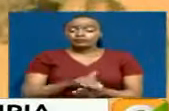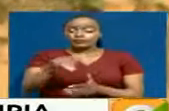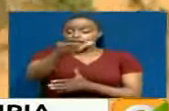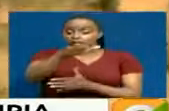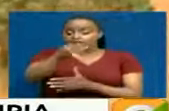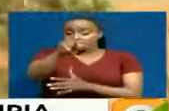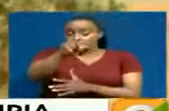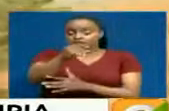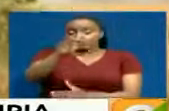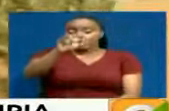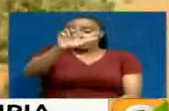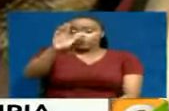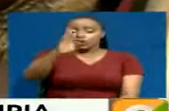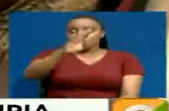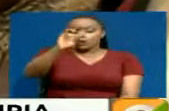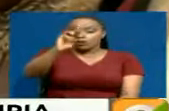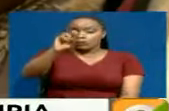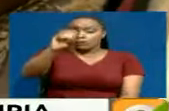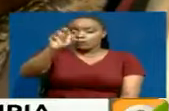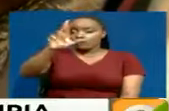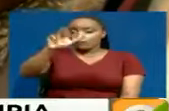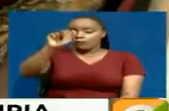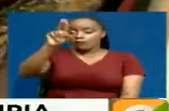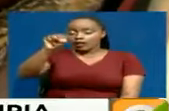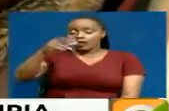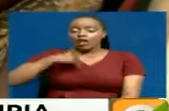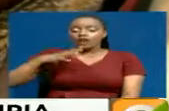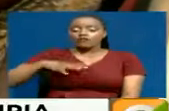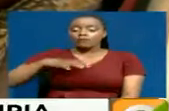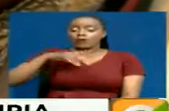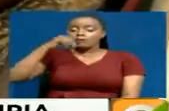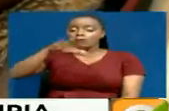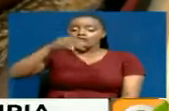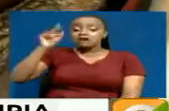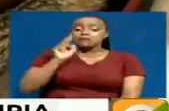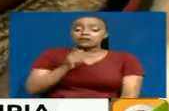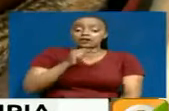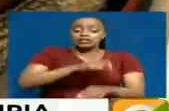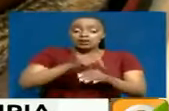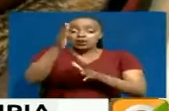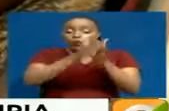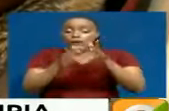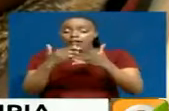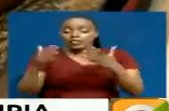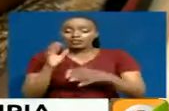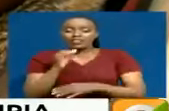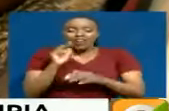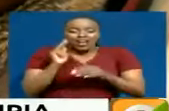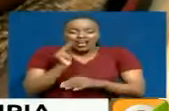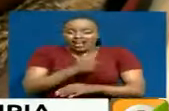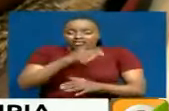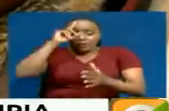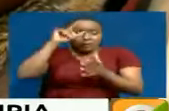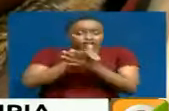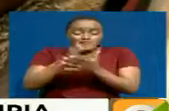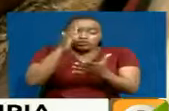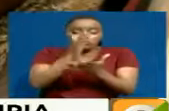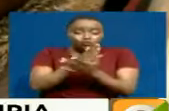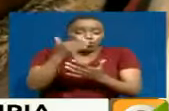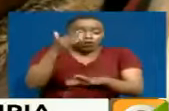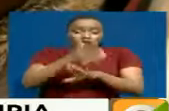katika eneo hili la Ol Moran. Kuna wenye wametupata tukipanga mizigo, sasa tuwezi kuamini ama ni ukweli